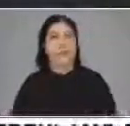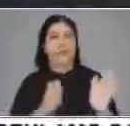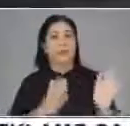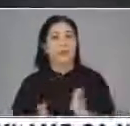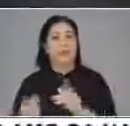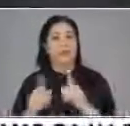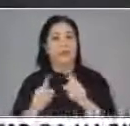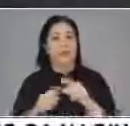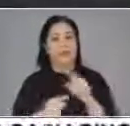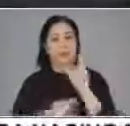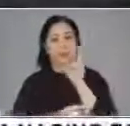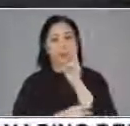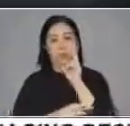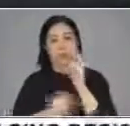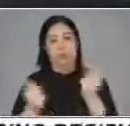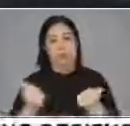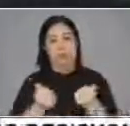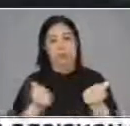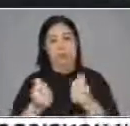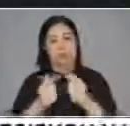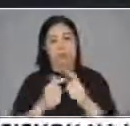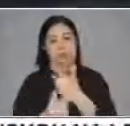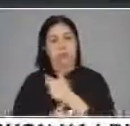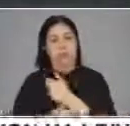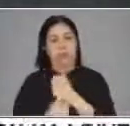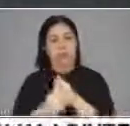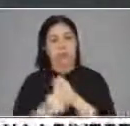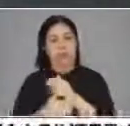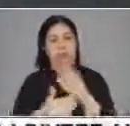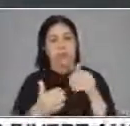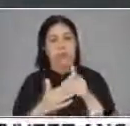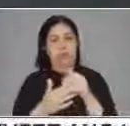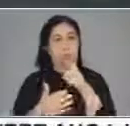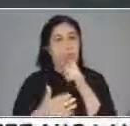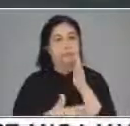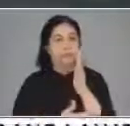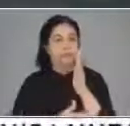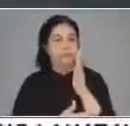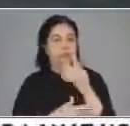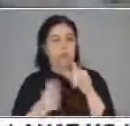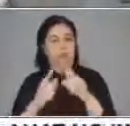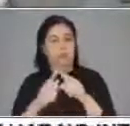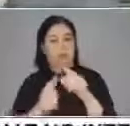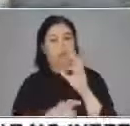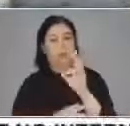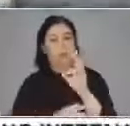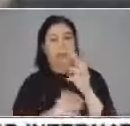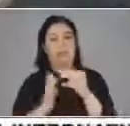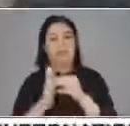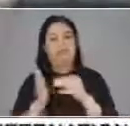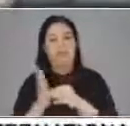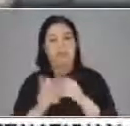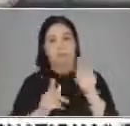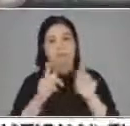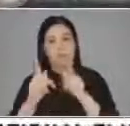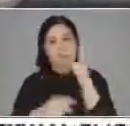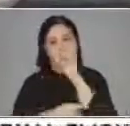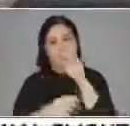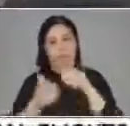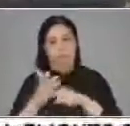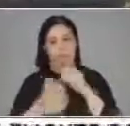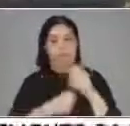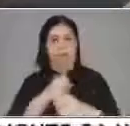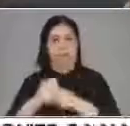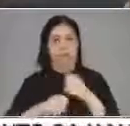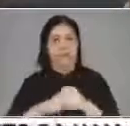Bandang alas 10:30 kagabi lumapag ang Qatar Airways flight na QR-928 dala ang 50,000 doses ng